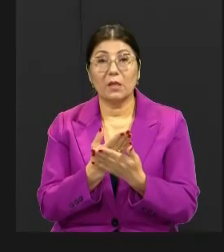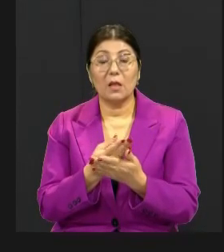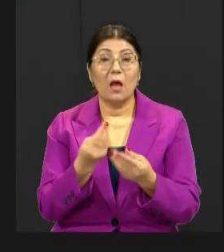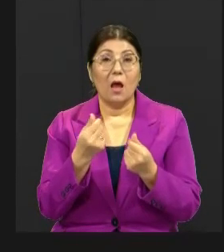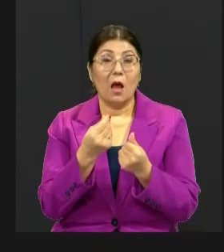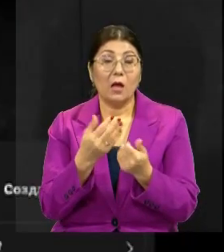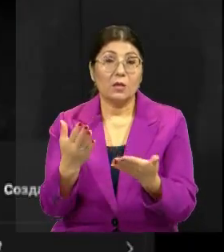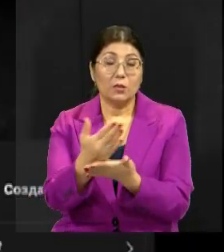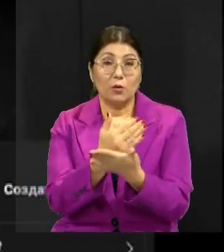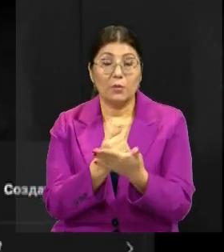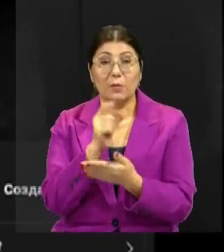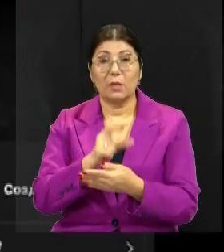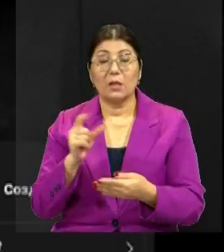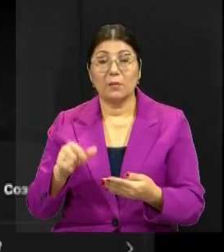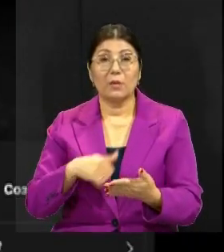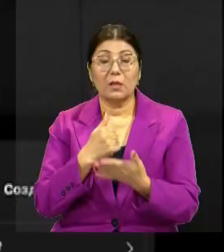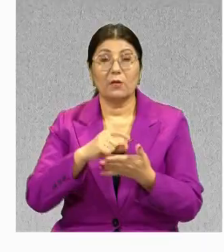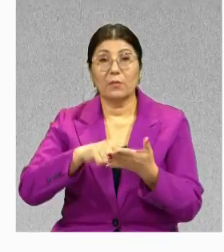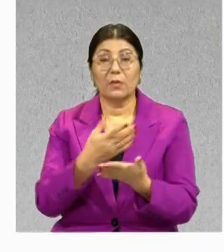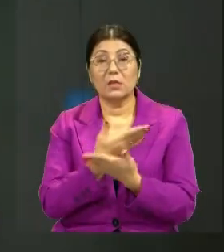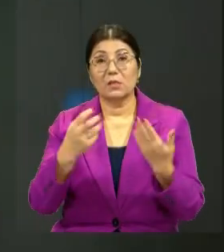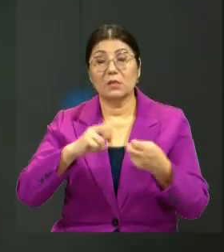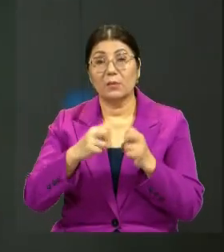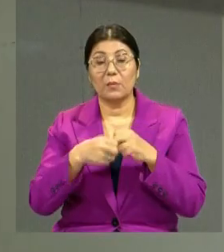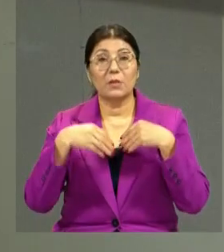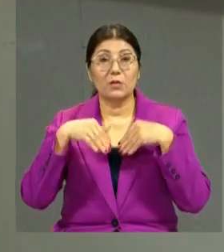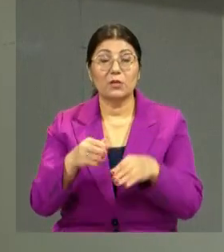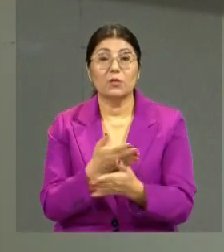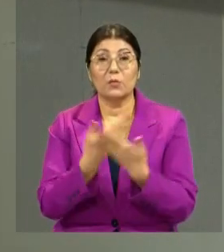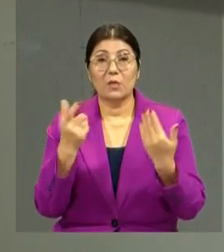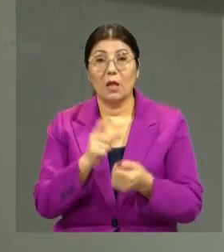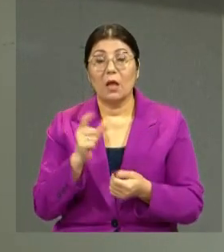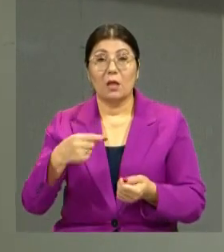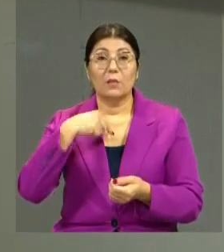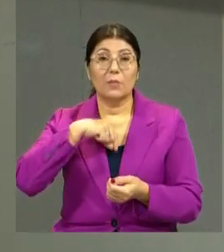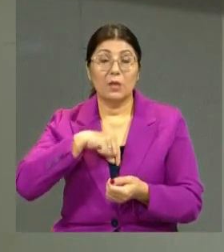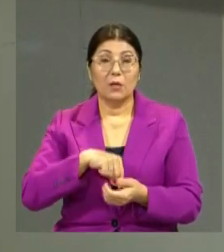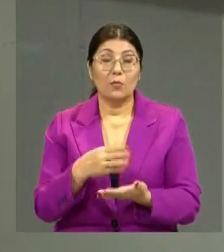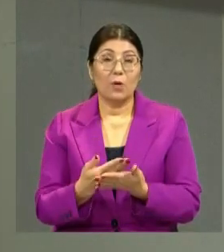қалтасын қалыңдататындардың негізгі көздегені сіздің мәселеңізді шешу емес. Адамдар рухани аш.